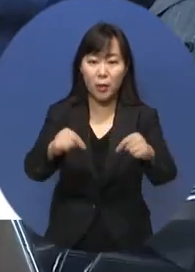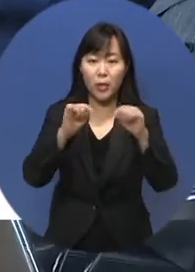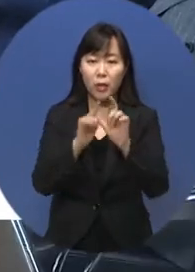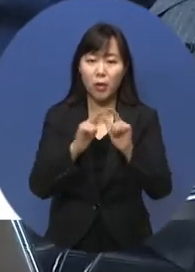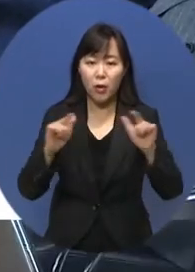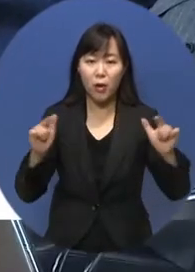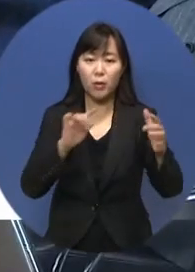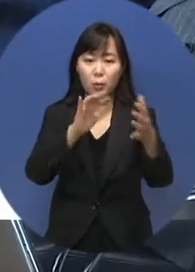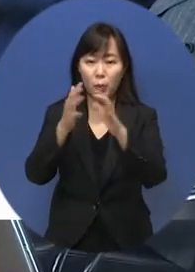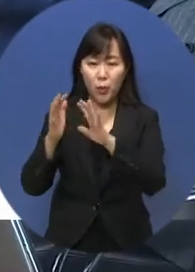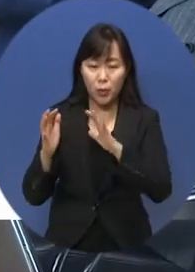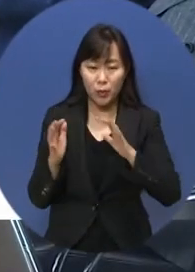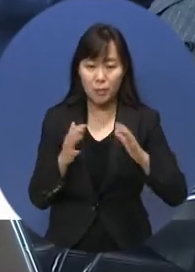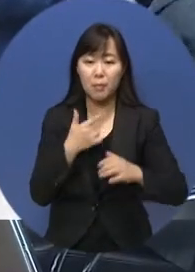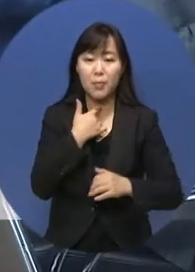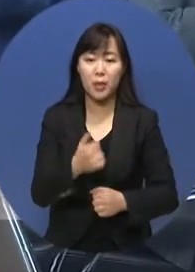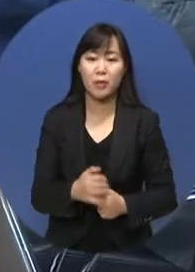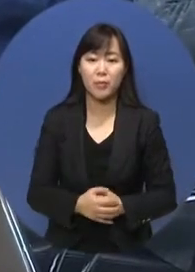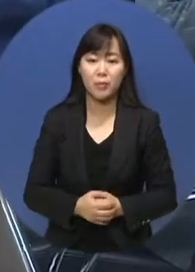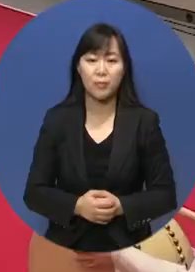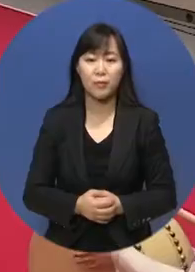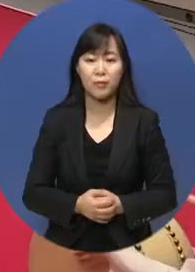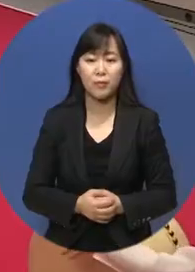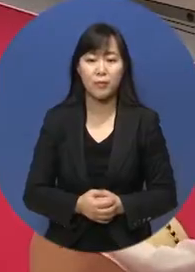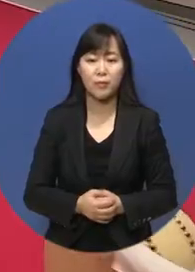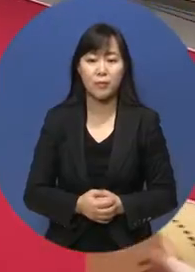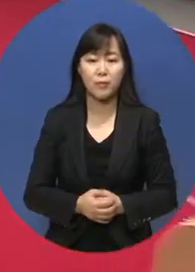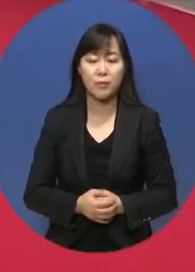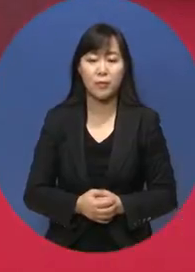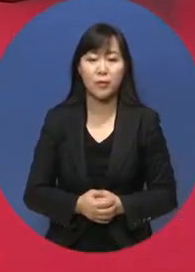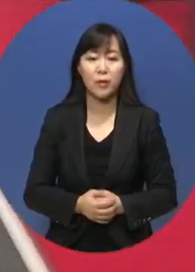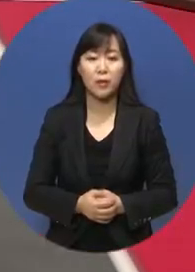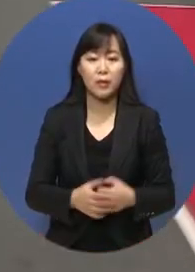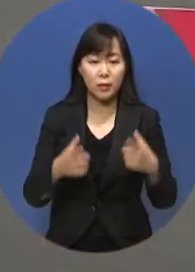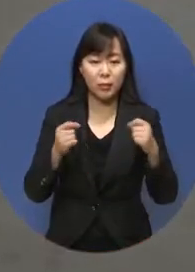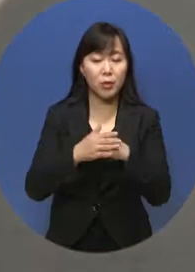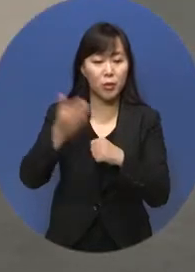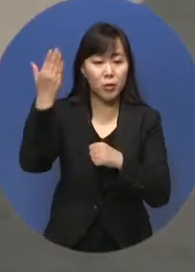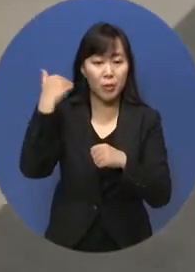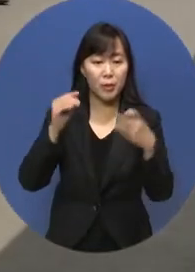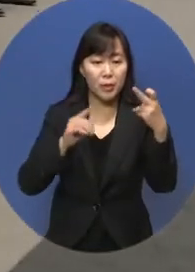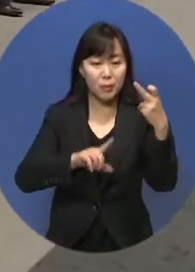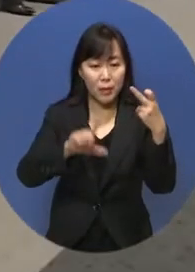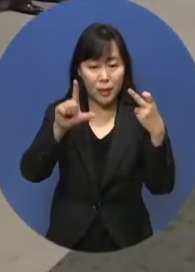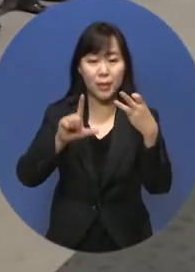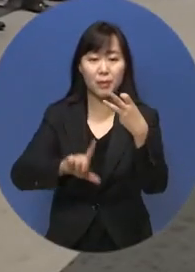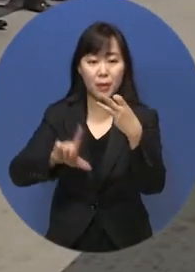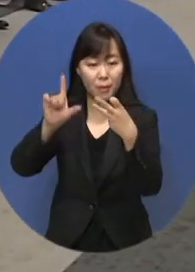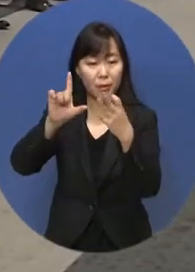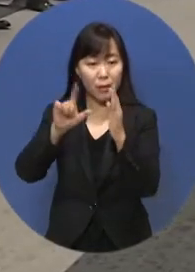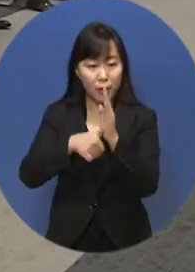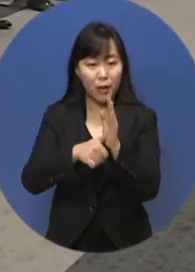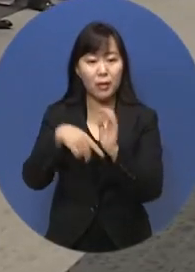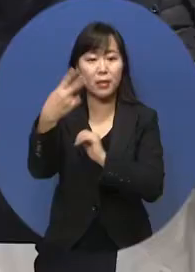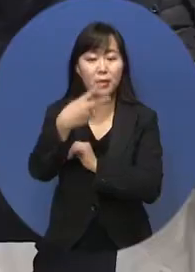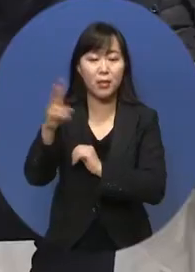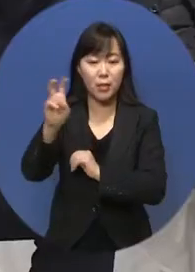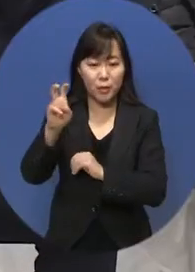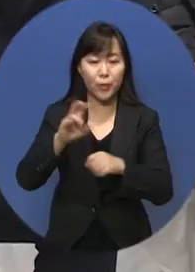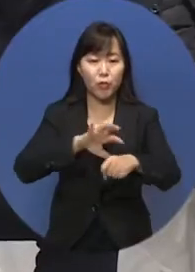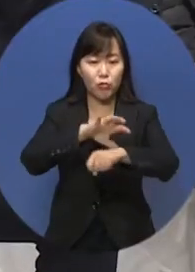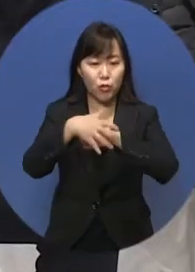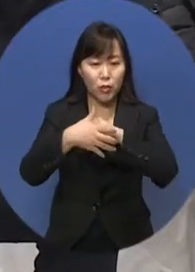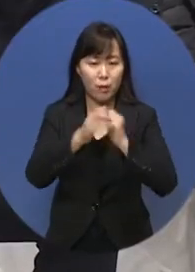다양한 논의의 시간을 갖기도 했습니다. 한편 파시픽 코리아는 지난 12일과 13일 2020